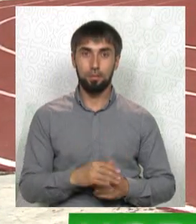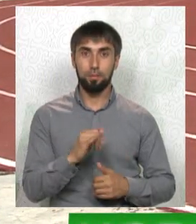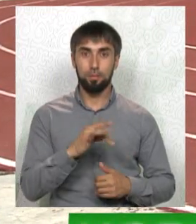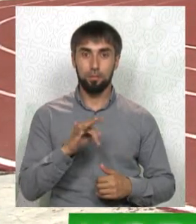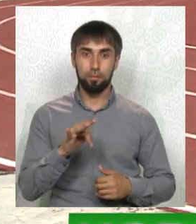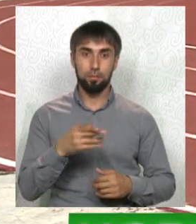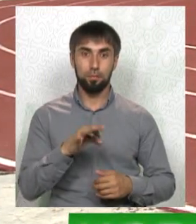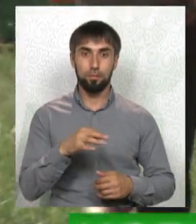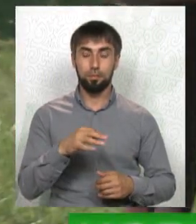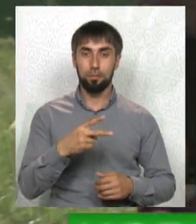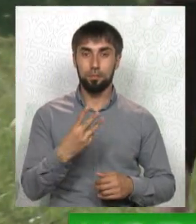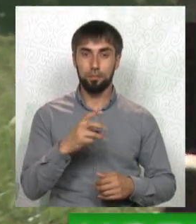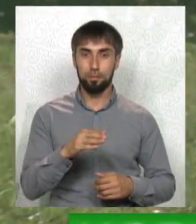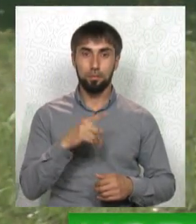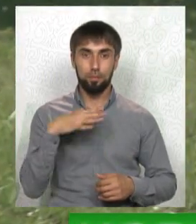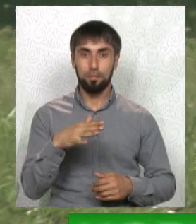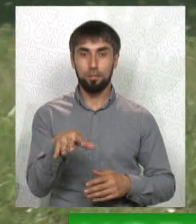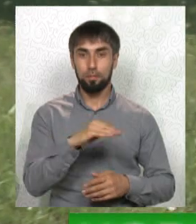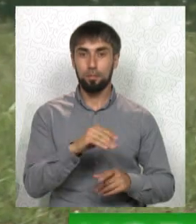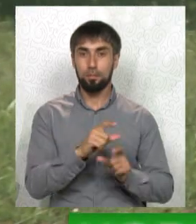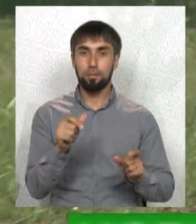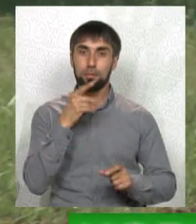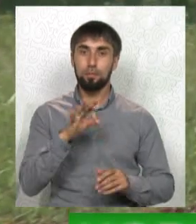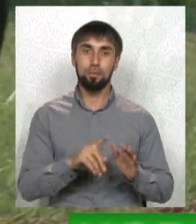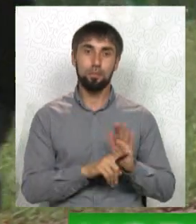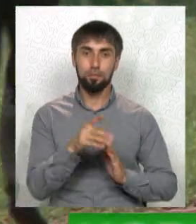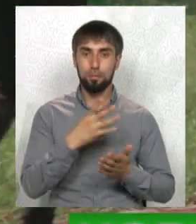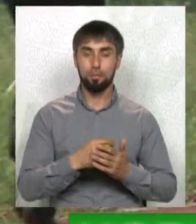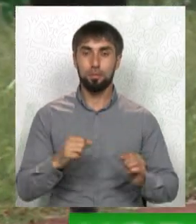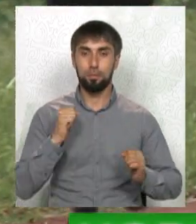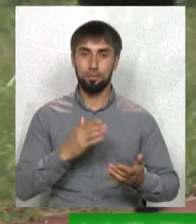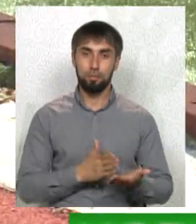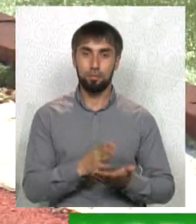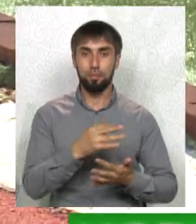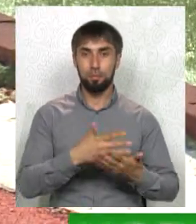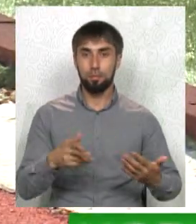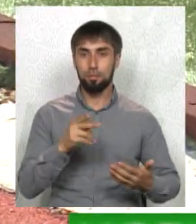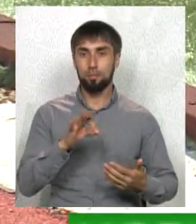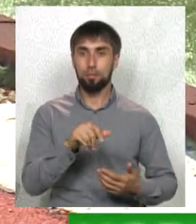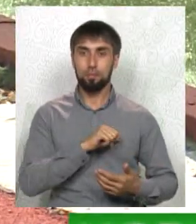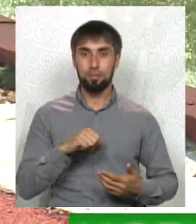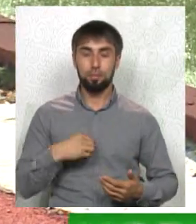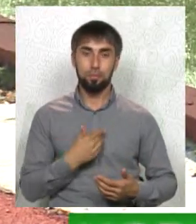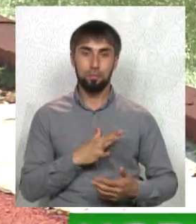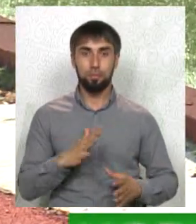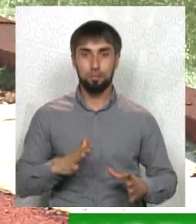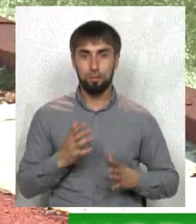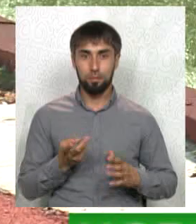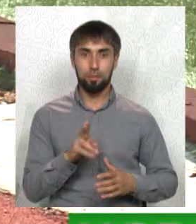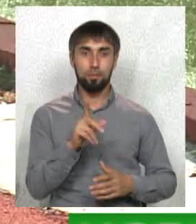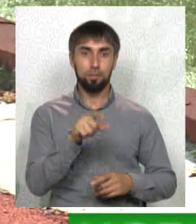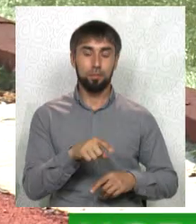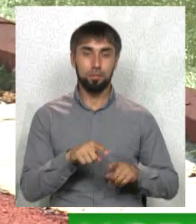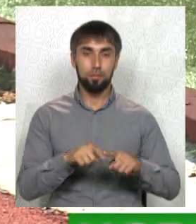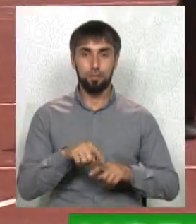до 23 лет на России. Все эти ребята когда-то начали свой спортивный путь по-разному. Кто-то сам захотел тренироваться, а кого-то